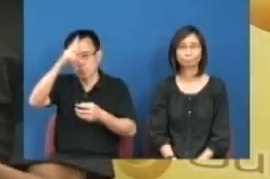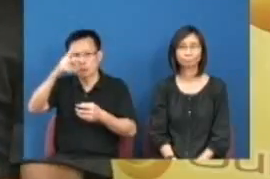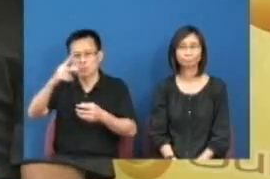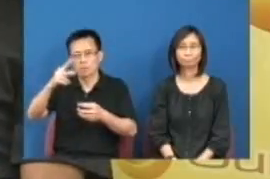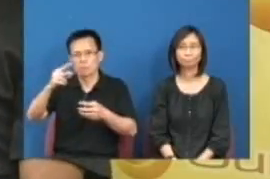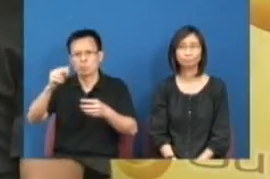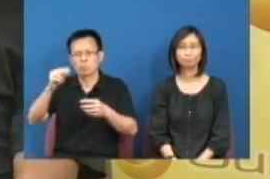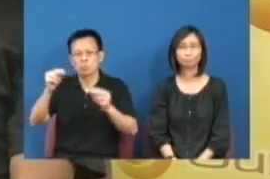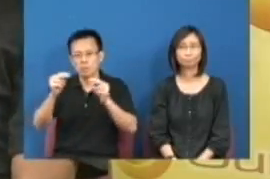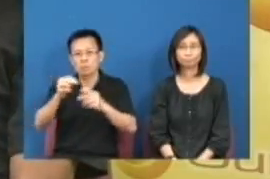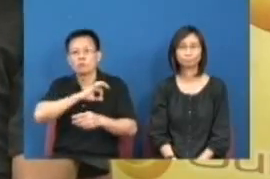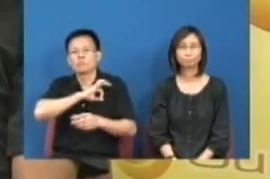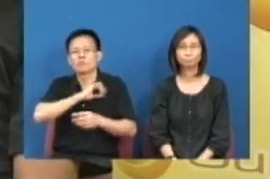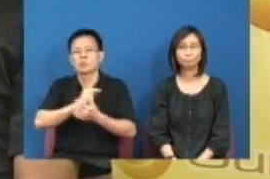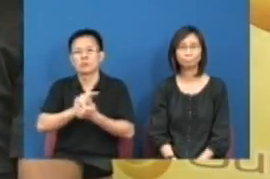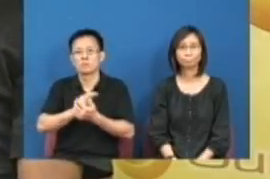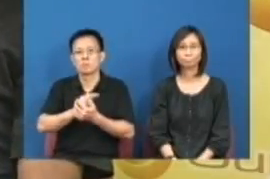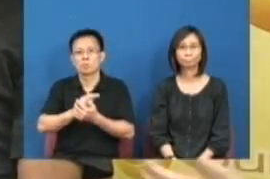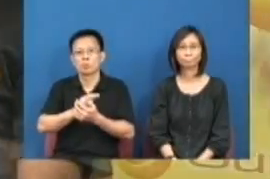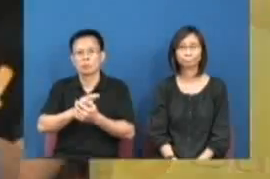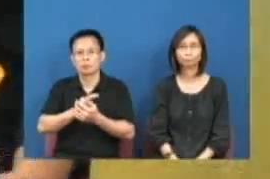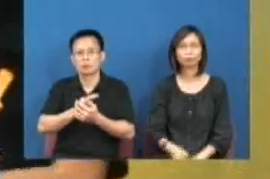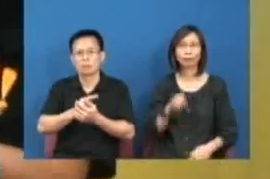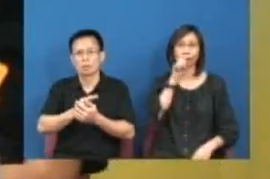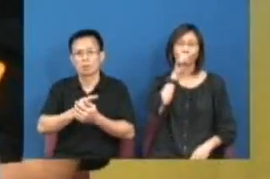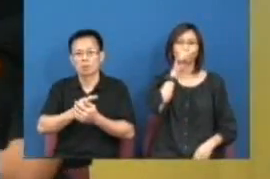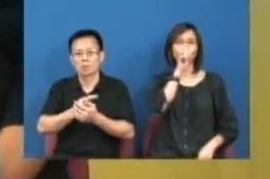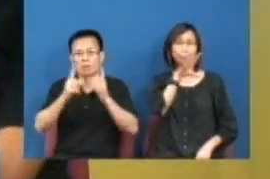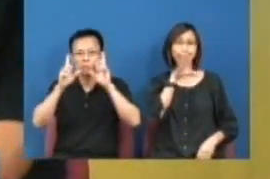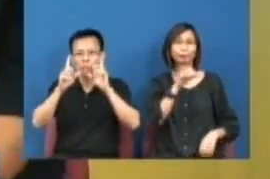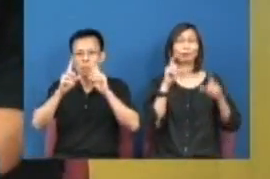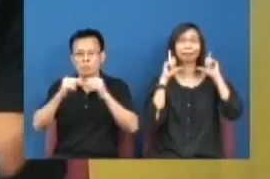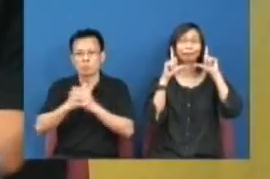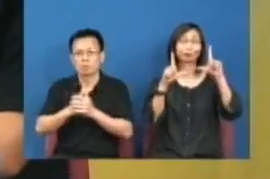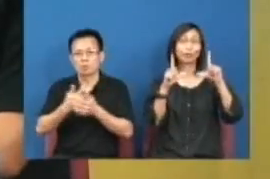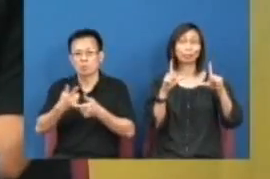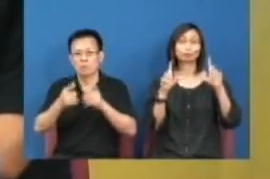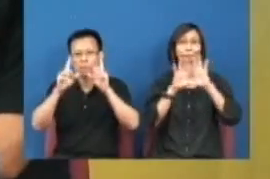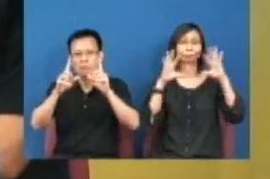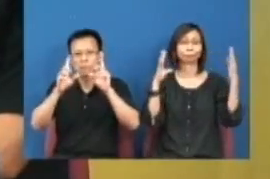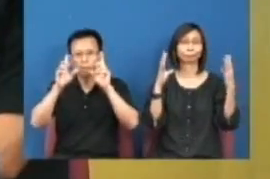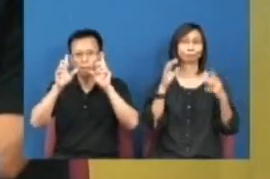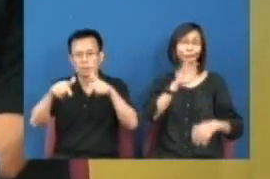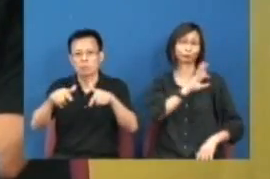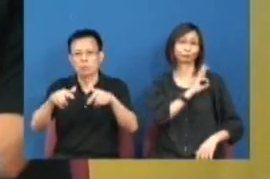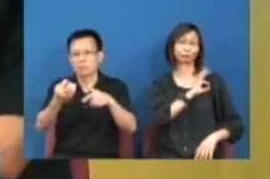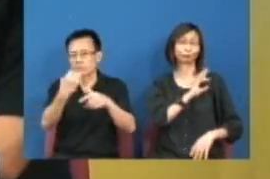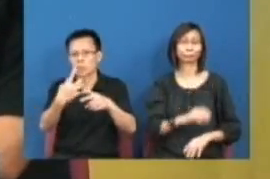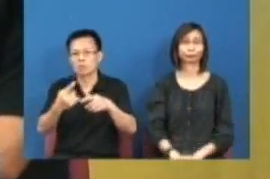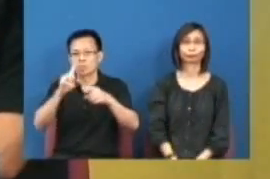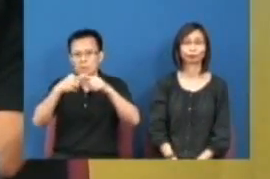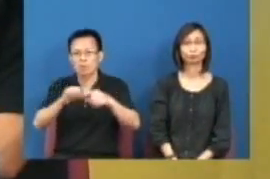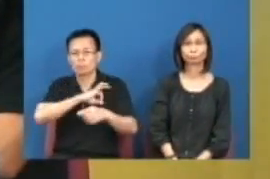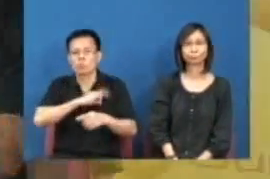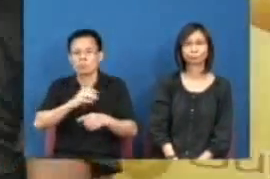你可以問佢啦，係市民真 答問大會， 答問大會 任問，係 啦，就 即 係市民可以